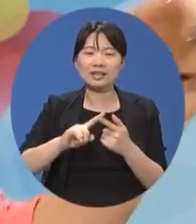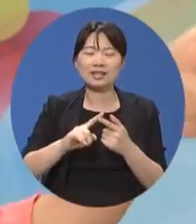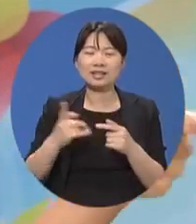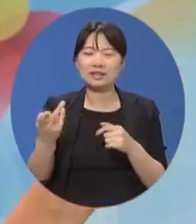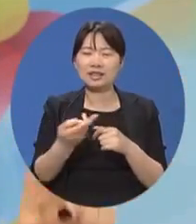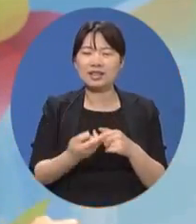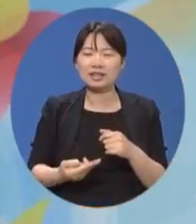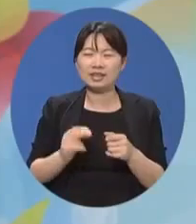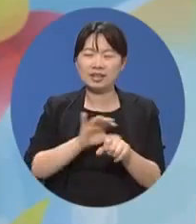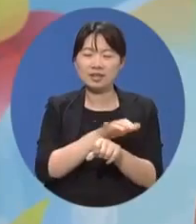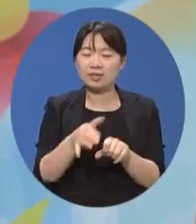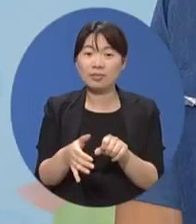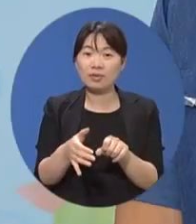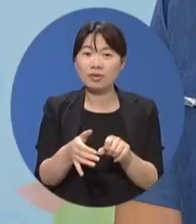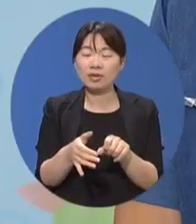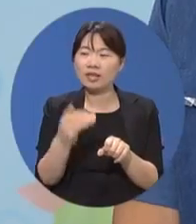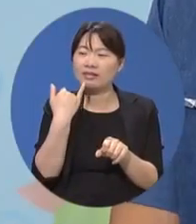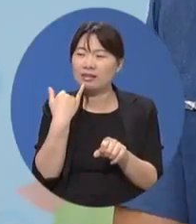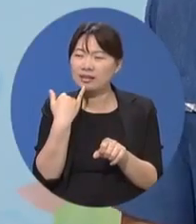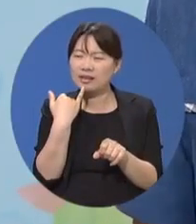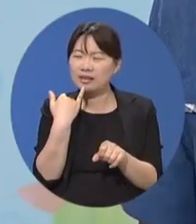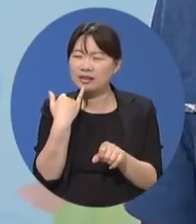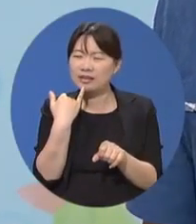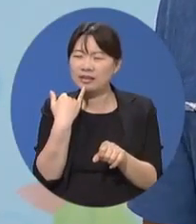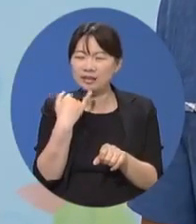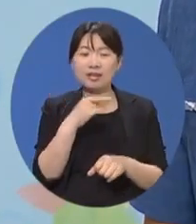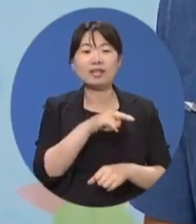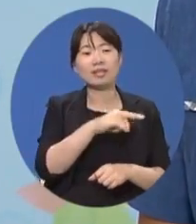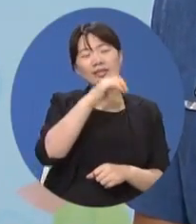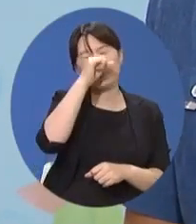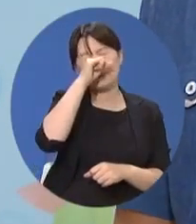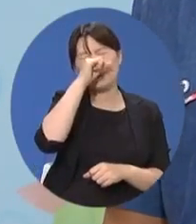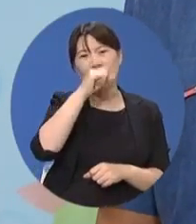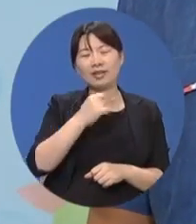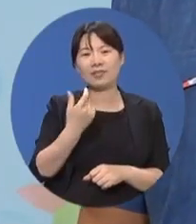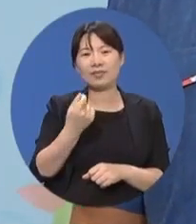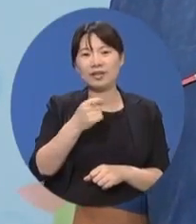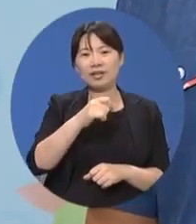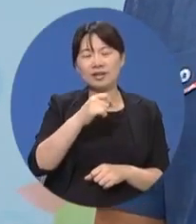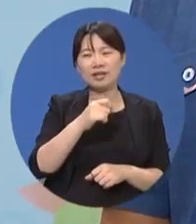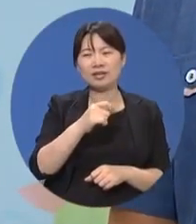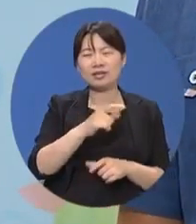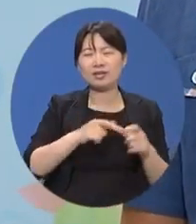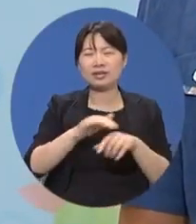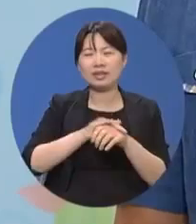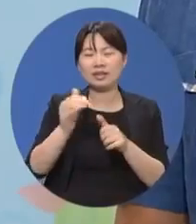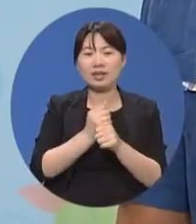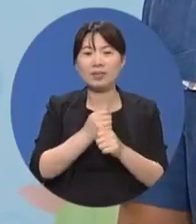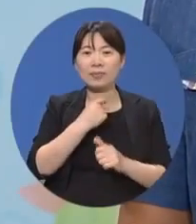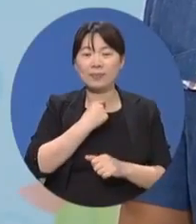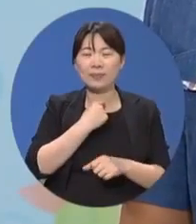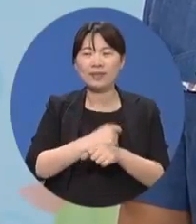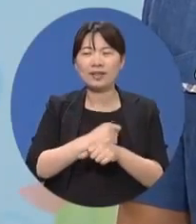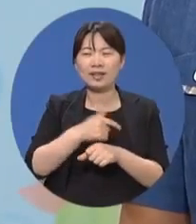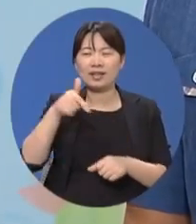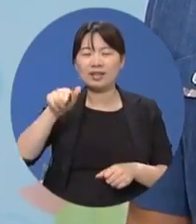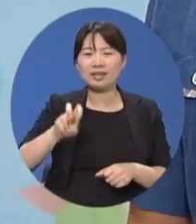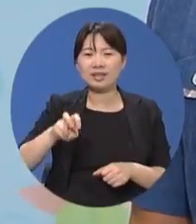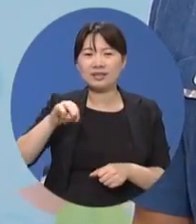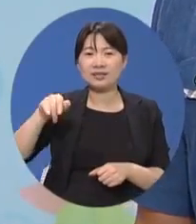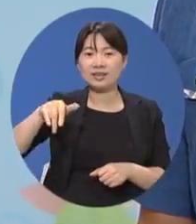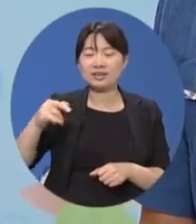잘나가 좋게 랩 씌워 후대로 죄가 안 돼요 그래도 줘야 돼 그렇게 넣어주시고 더 잘 잡으려면 요 네 감식초 있자